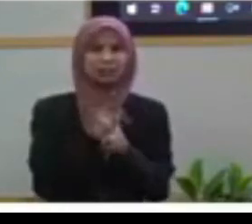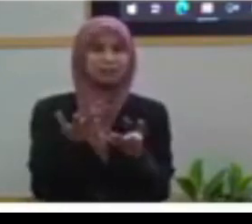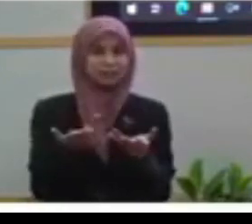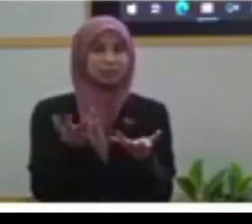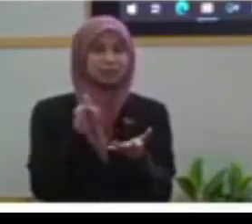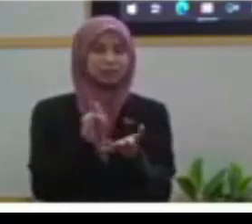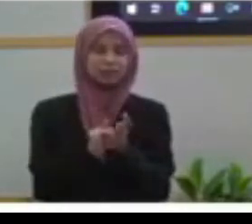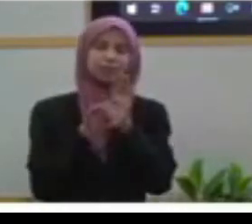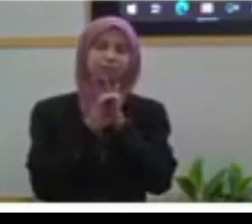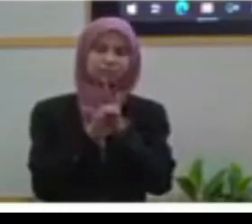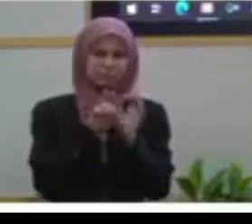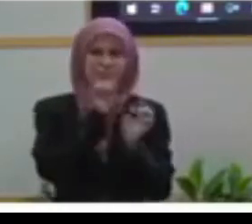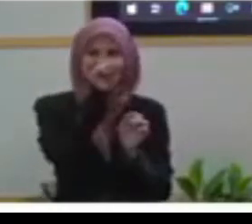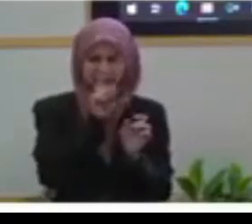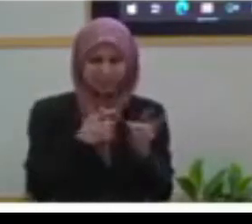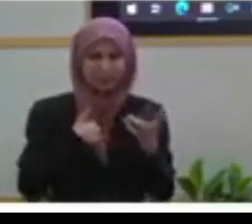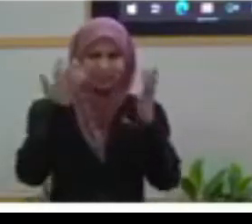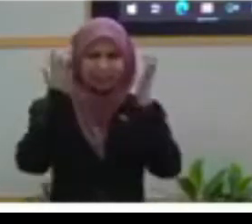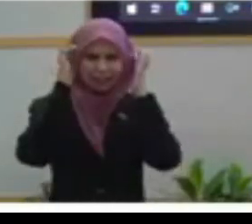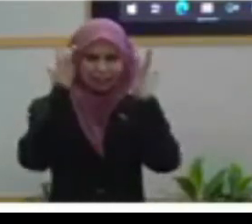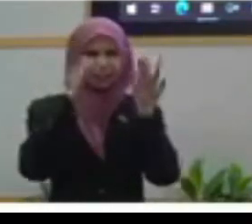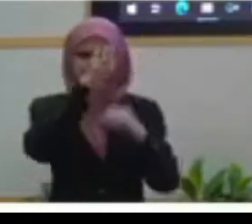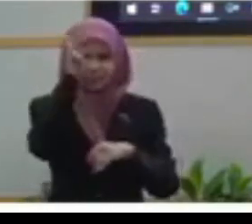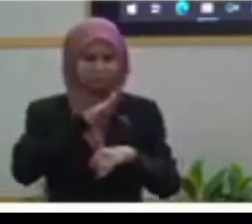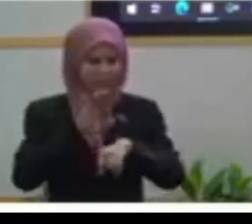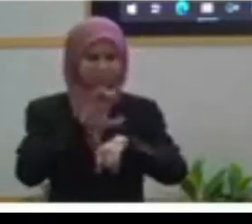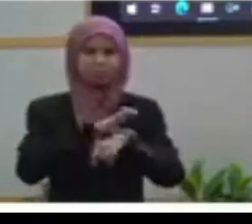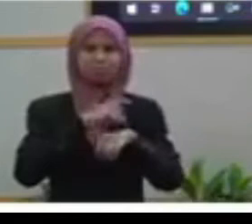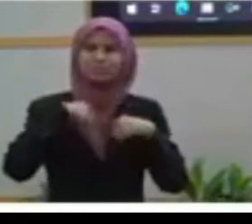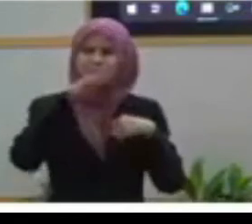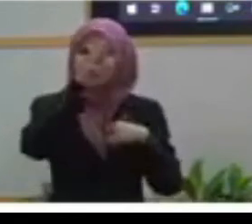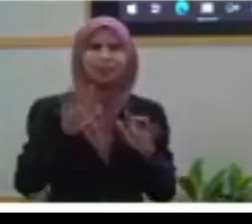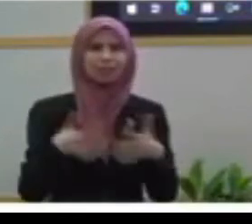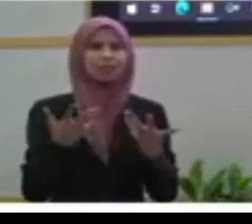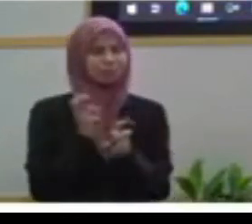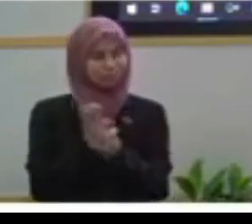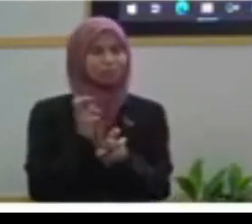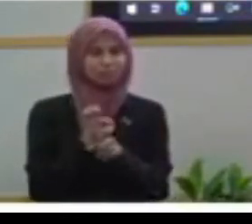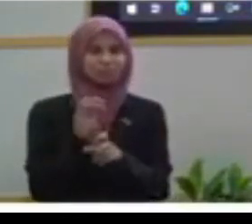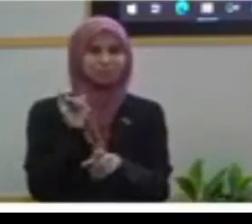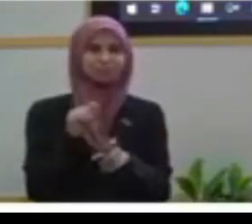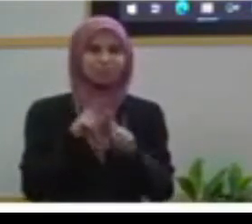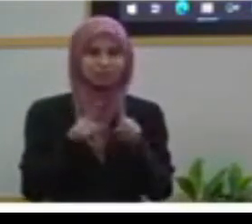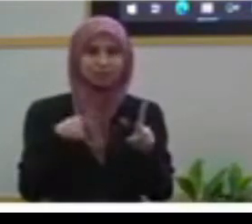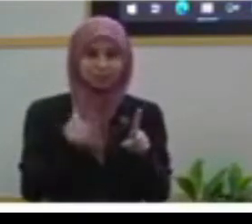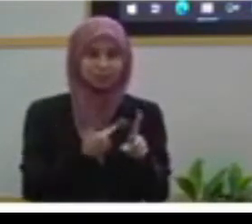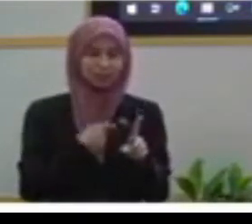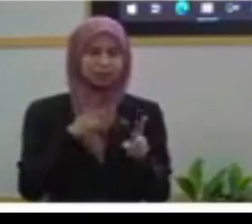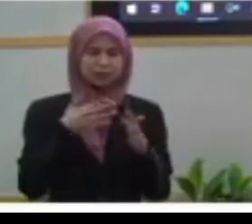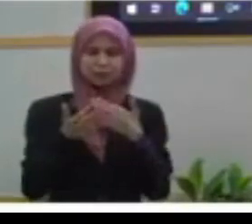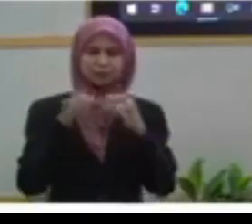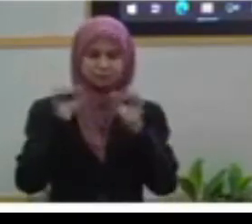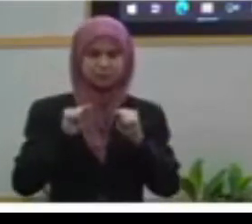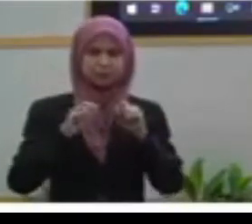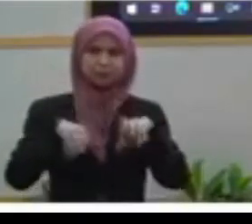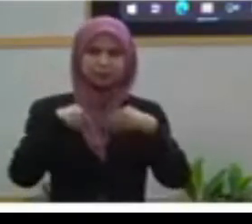choose folder pula lagi. Kalau orang yang tak biasa memang susah sikit. Tapi kita boleh bagi